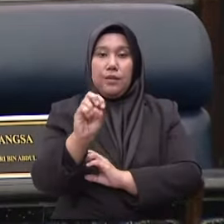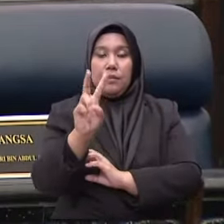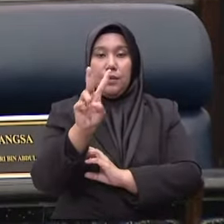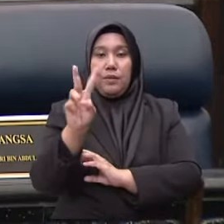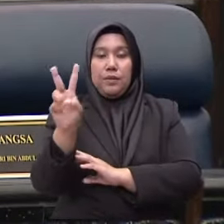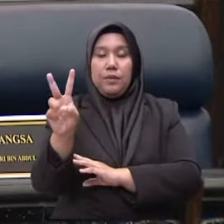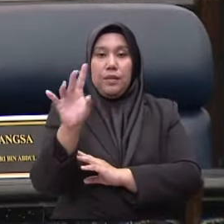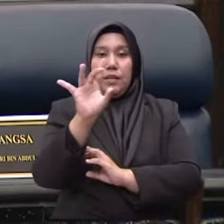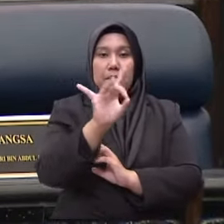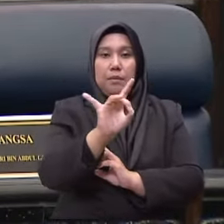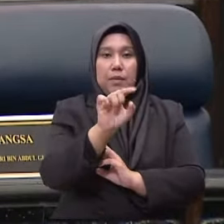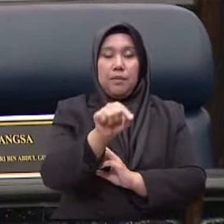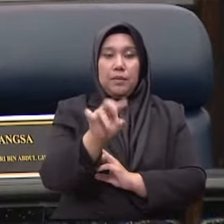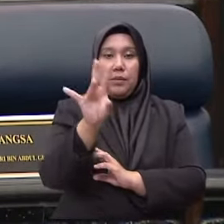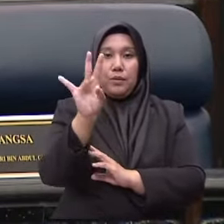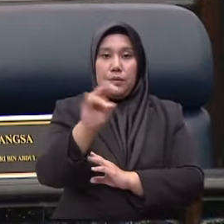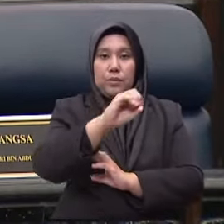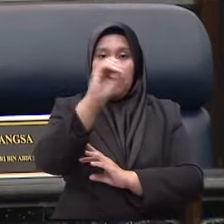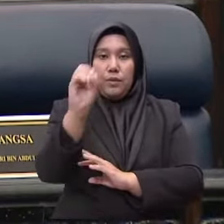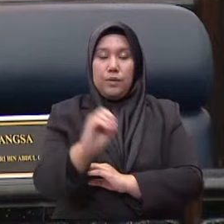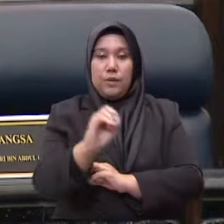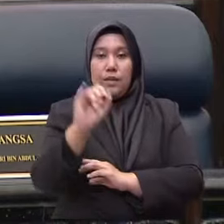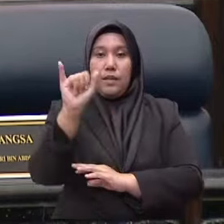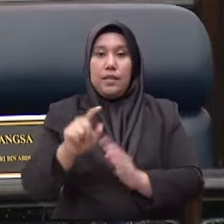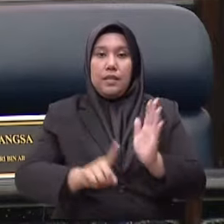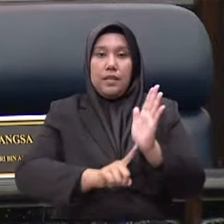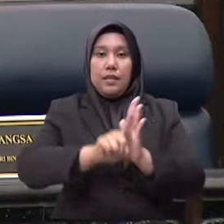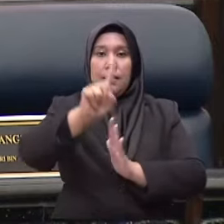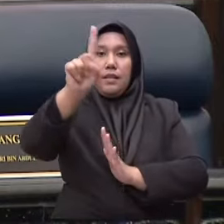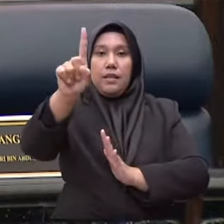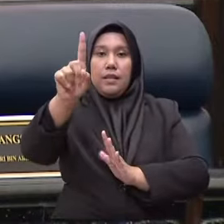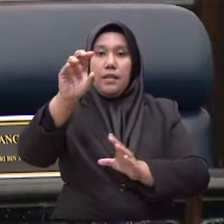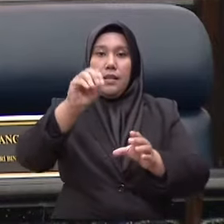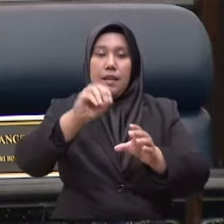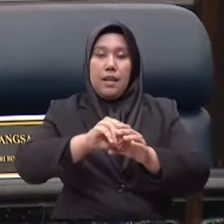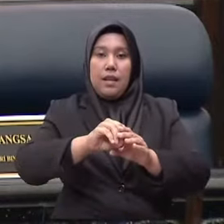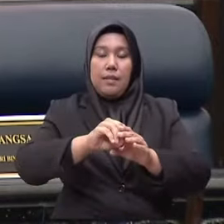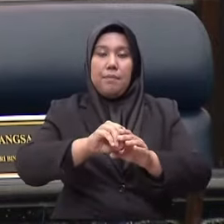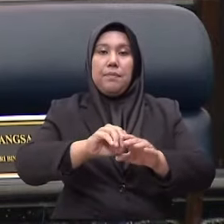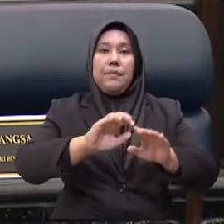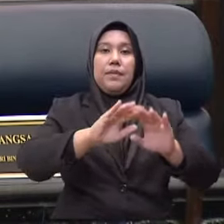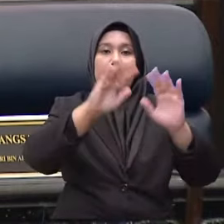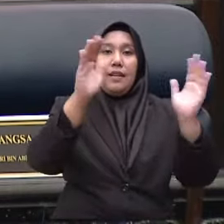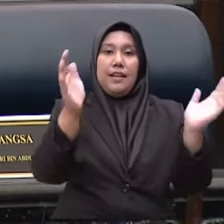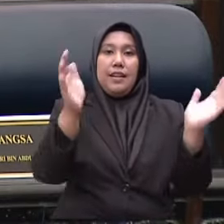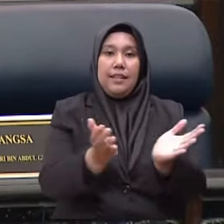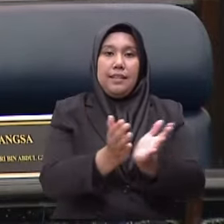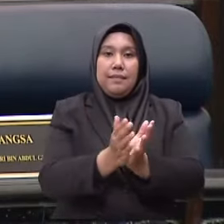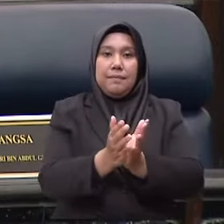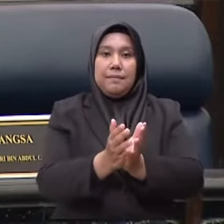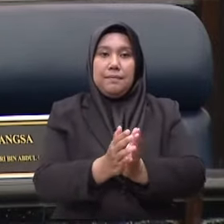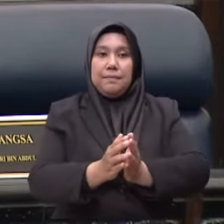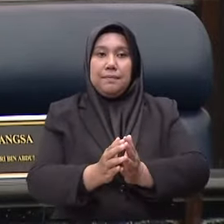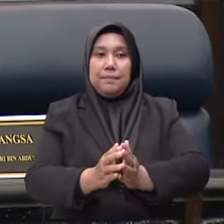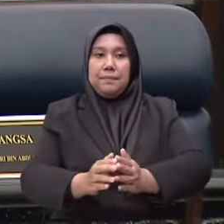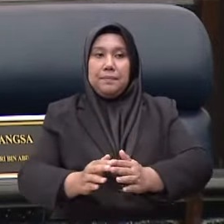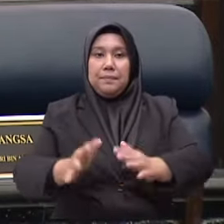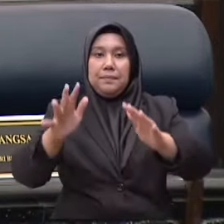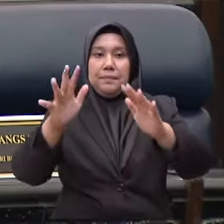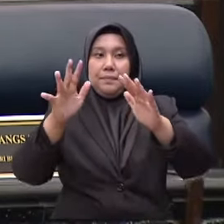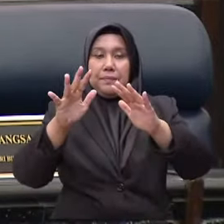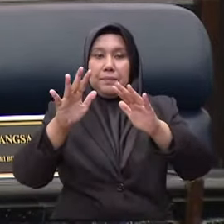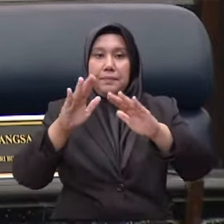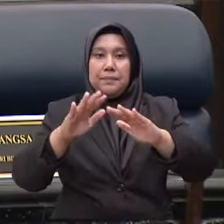8.7% adalah yang tertinggi di dalam negara ASEAN tapi sukacita Saya nak